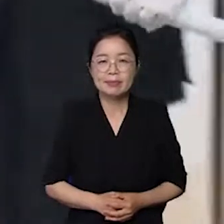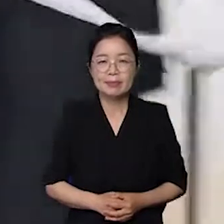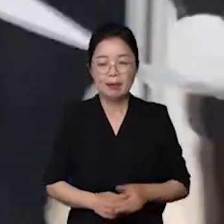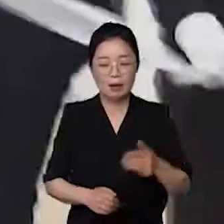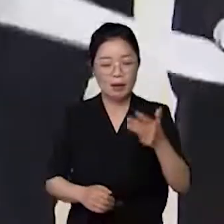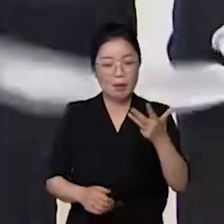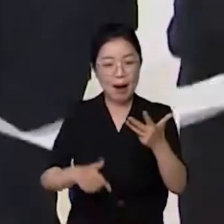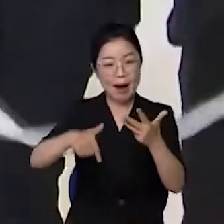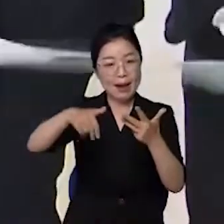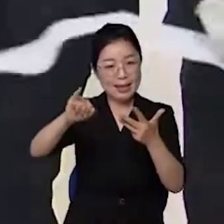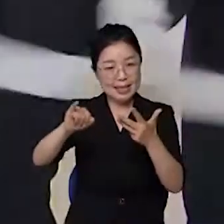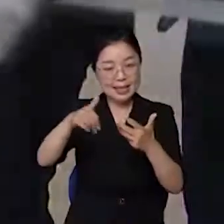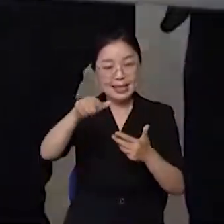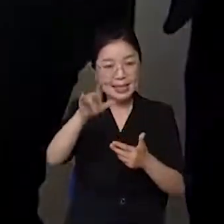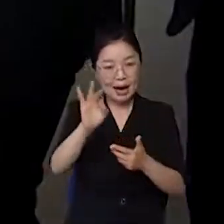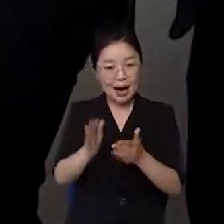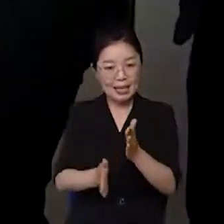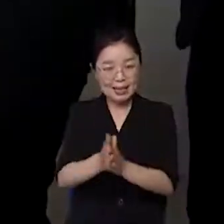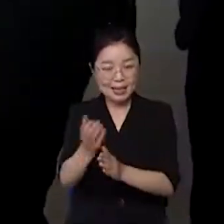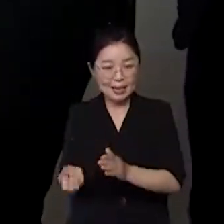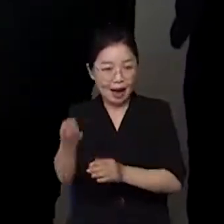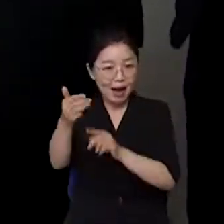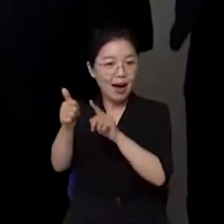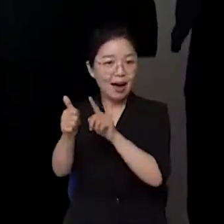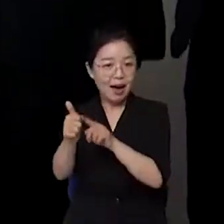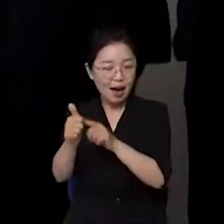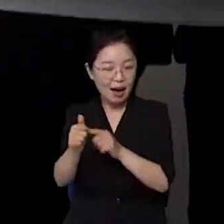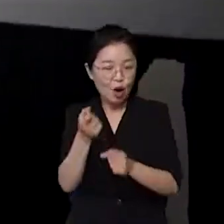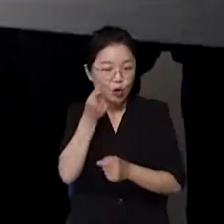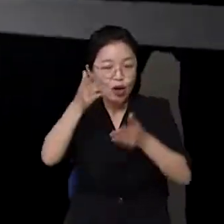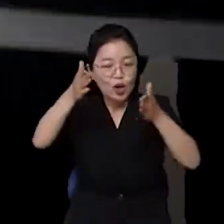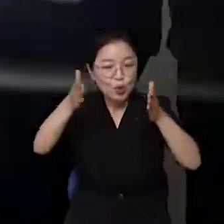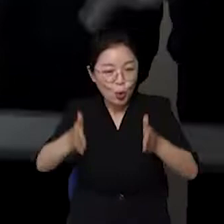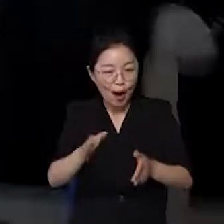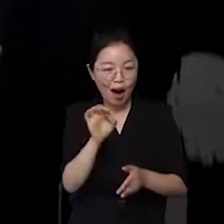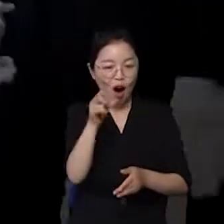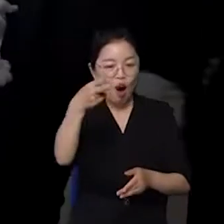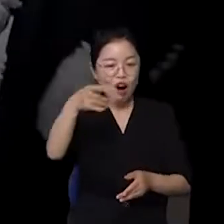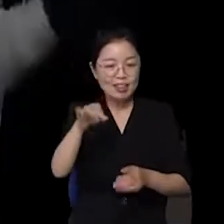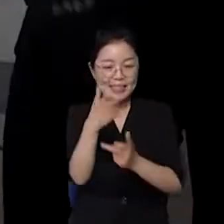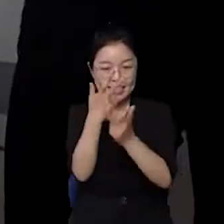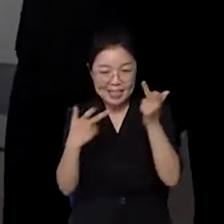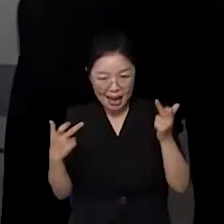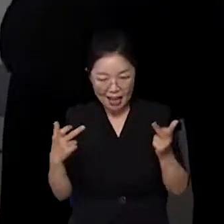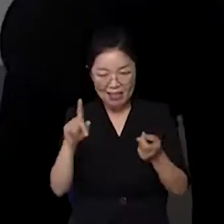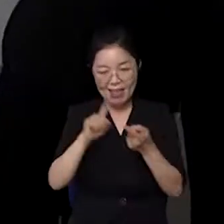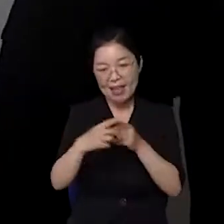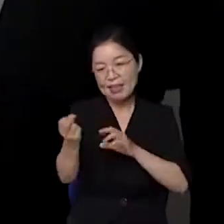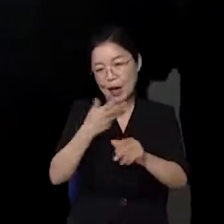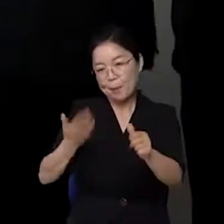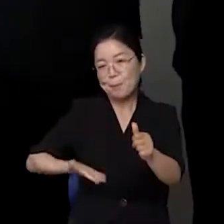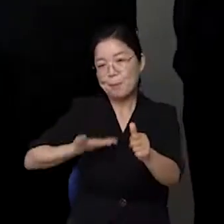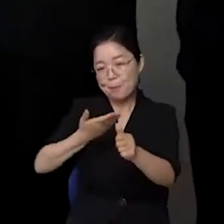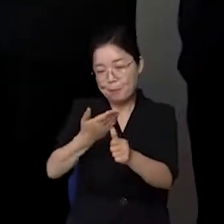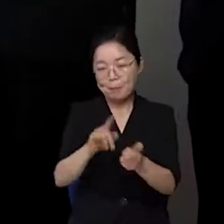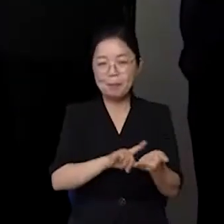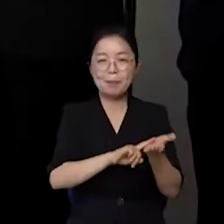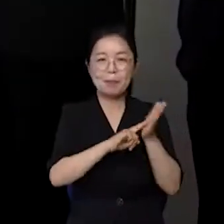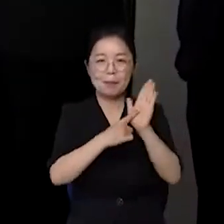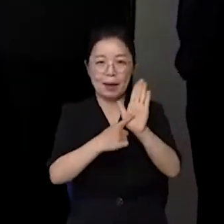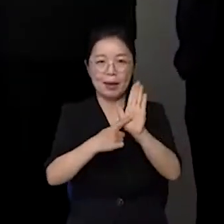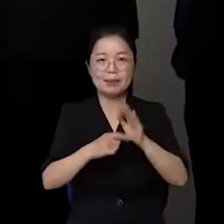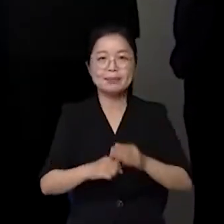8기 강기정 광주광역시장 당선인은 6개월 안에 어등산 관광단지 개발에 대한 답을 내놓겠다고